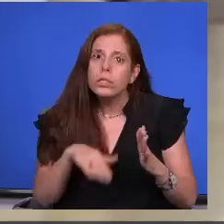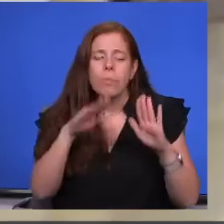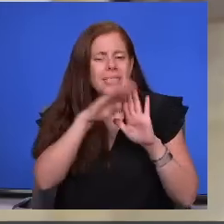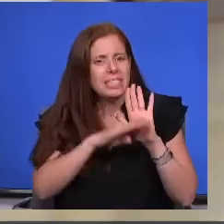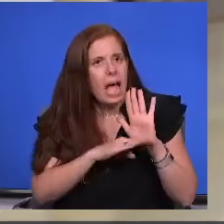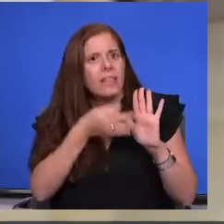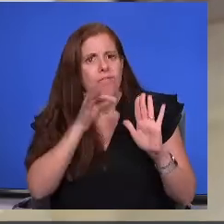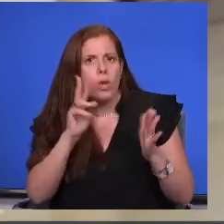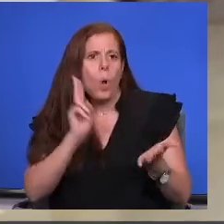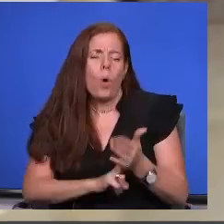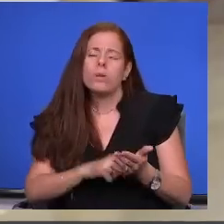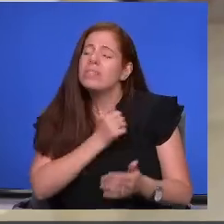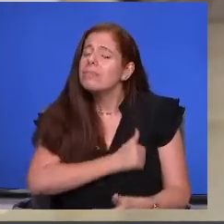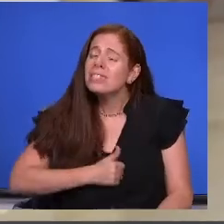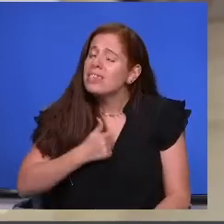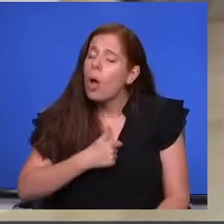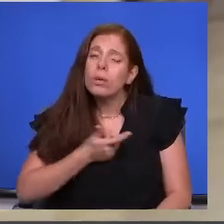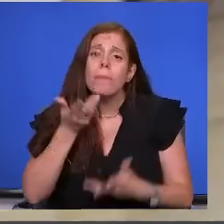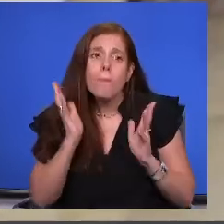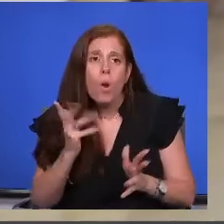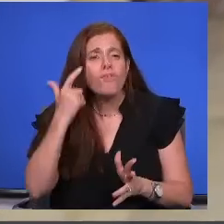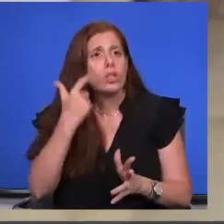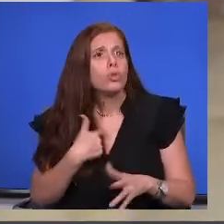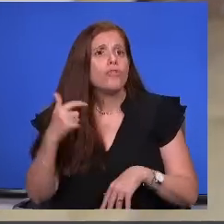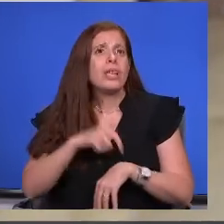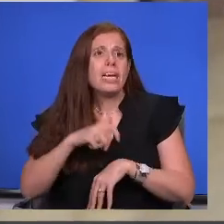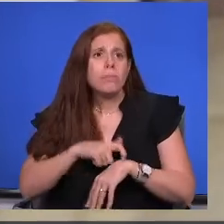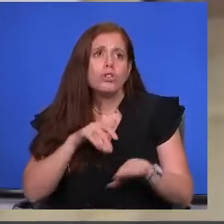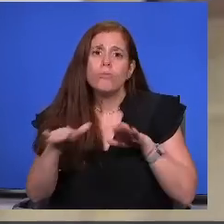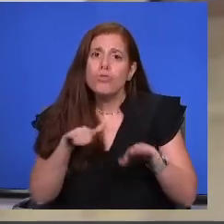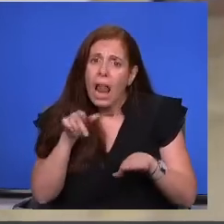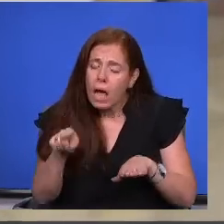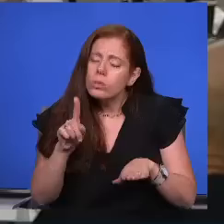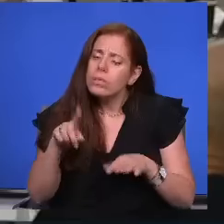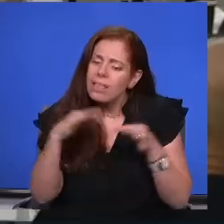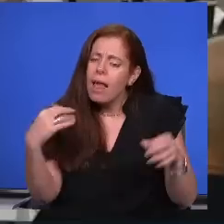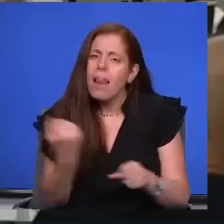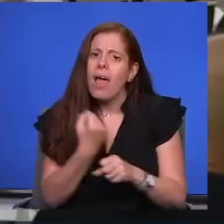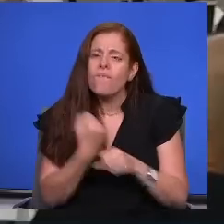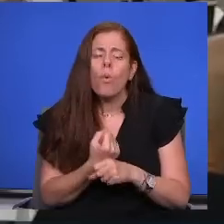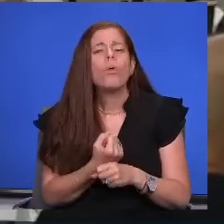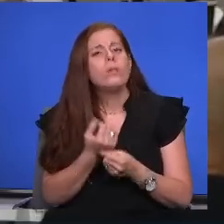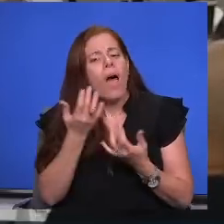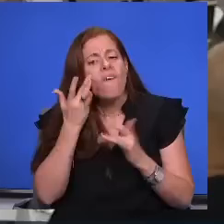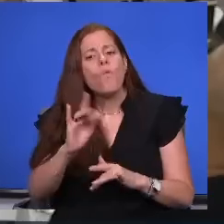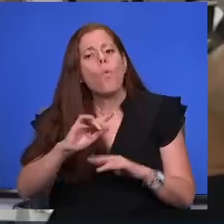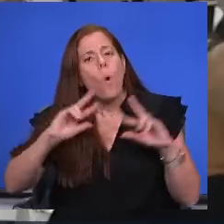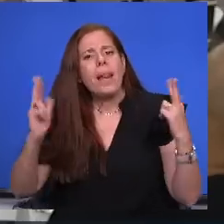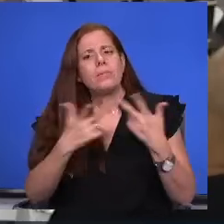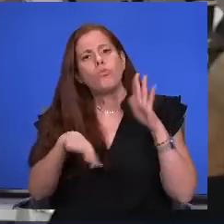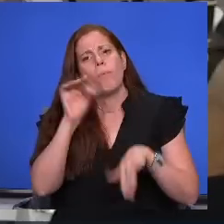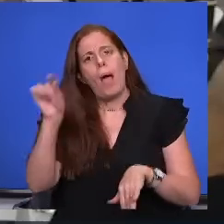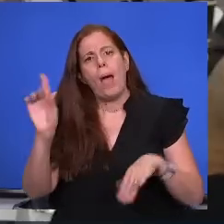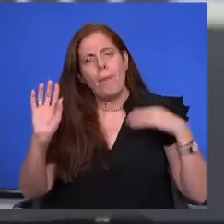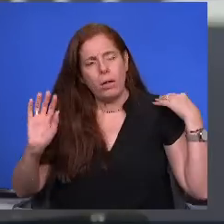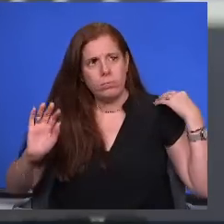מצער אותי מאוד, ואני חושב שהגיע הזמן שהממשלה הזו תתחיל לעבוד עבור הציבור הרחב שבחר בה. תודה רבה. הביקורת של